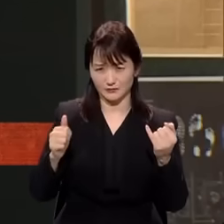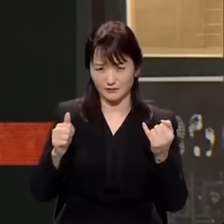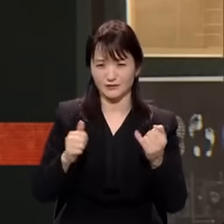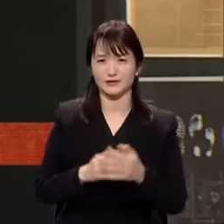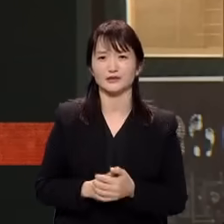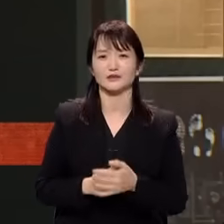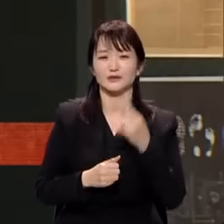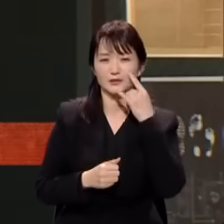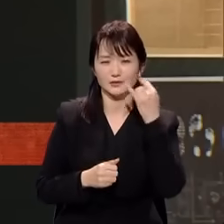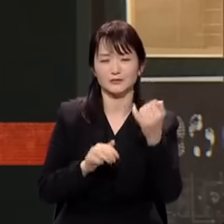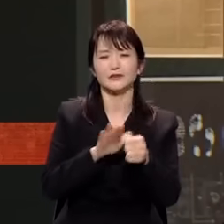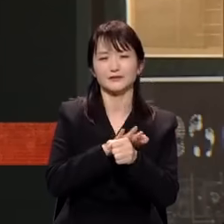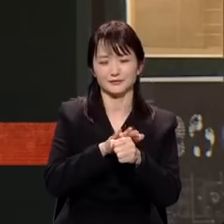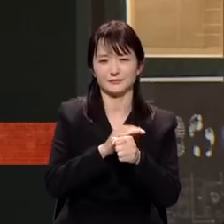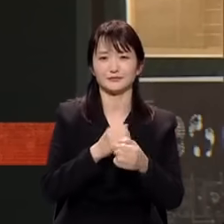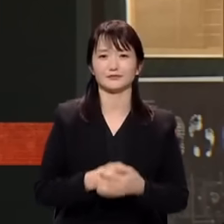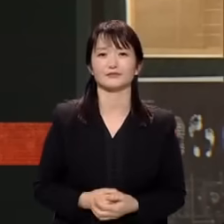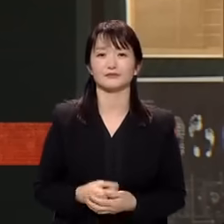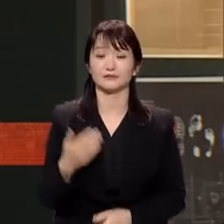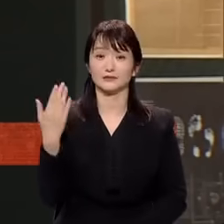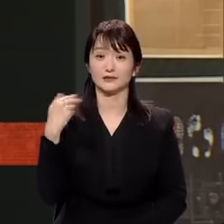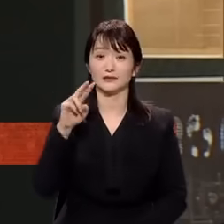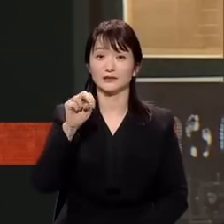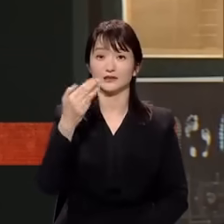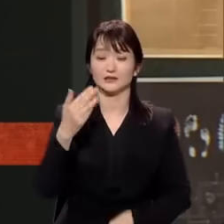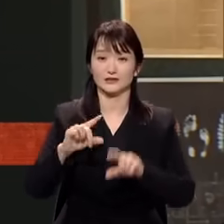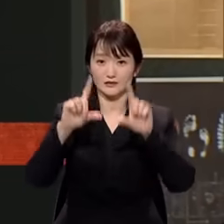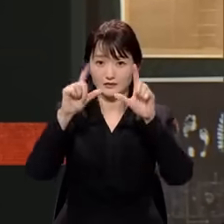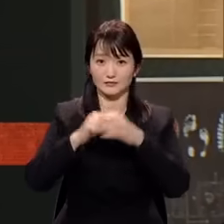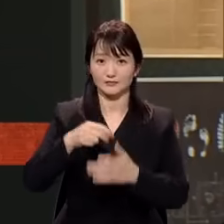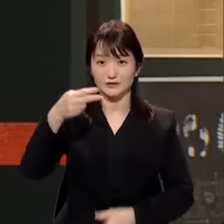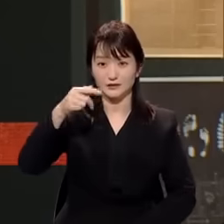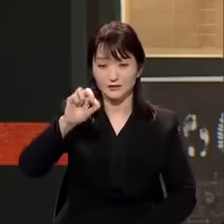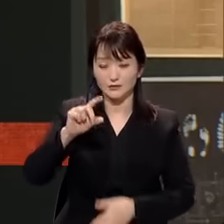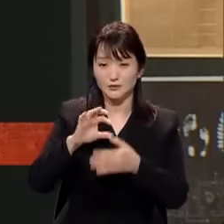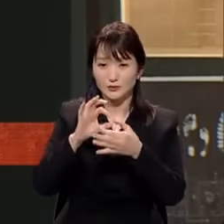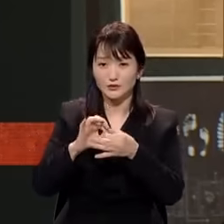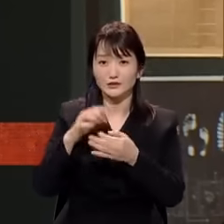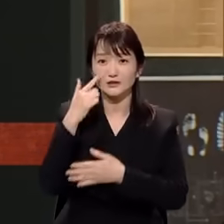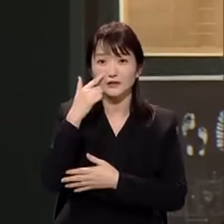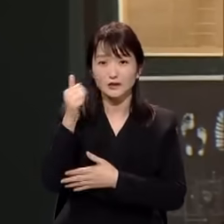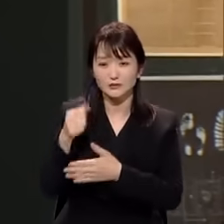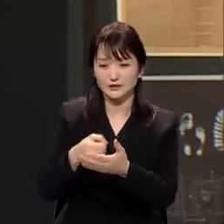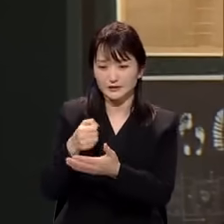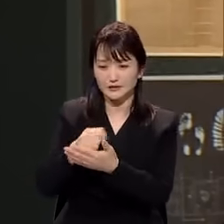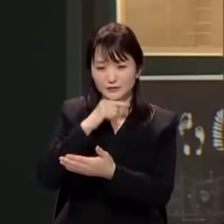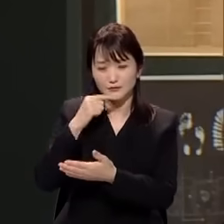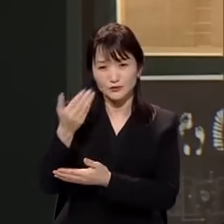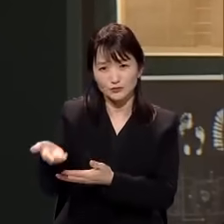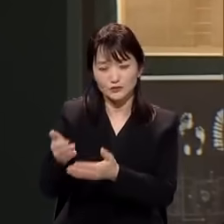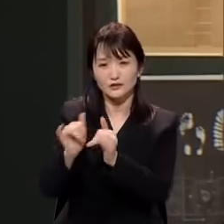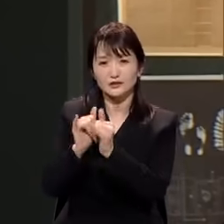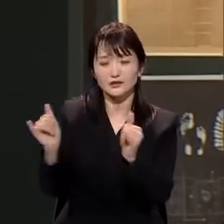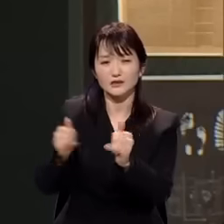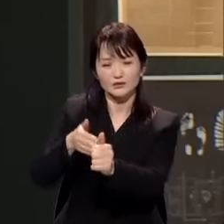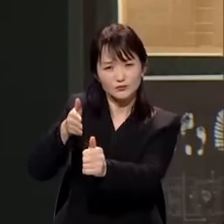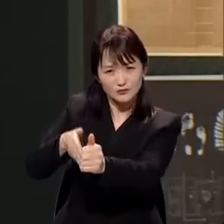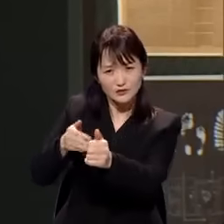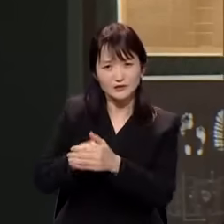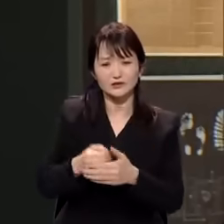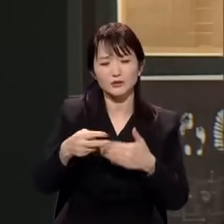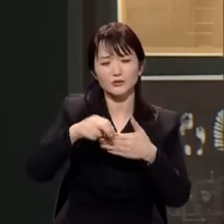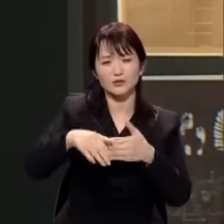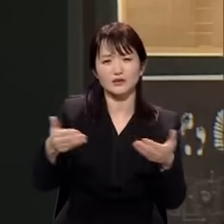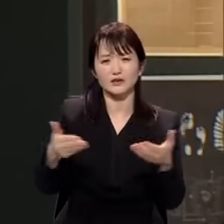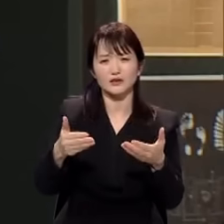하신 김정하님. 자, 지난 28일 사건 반장 통해서 아버지 지정 헌혈 부탁드린 사람입니다. 병원 업무가